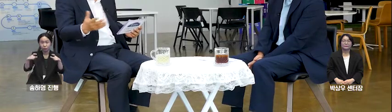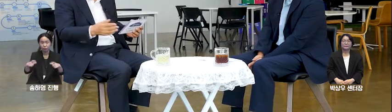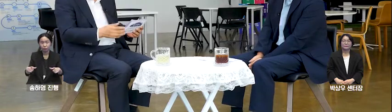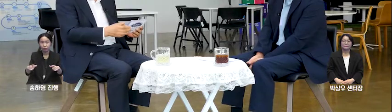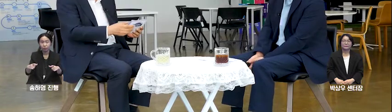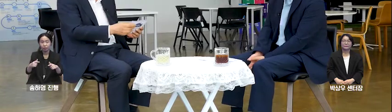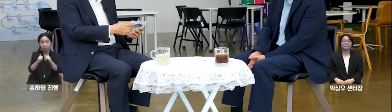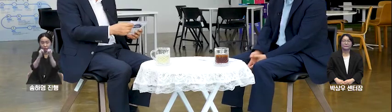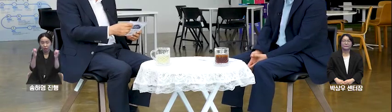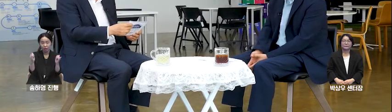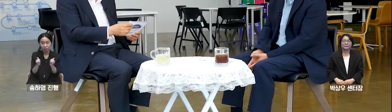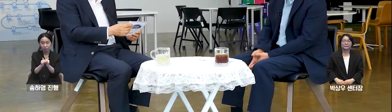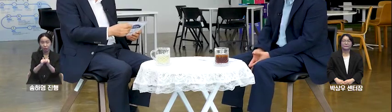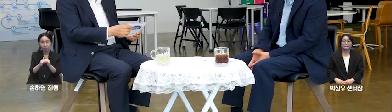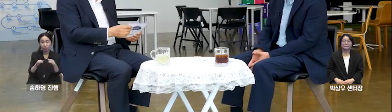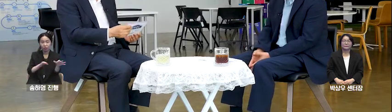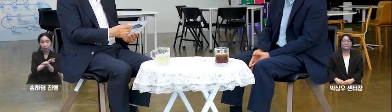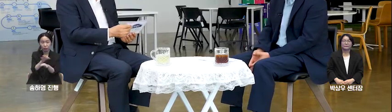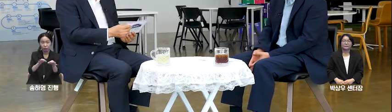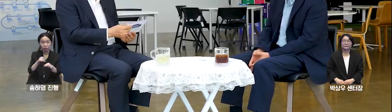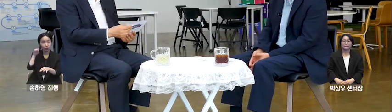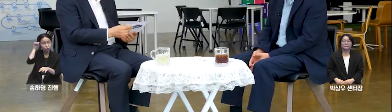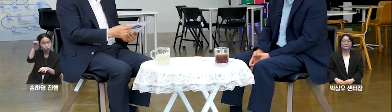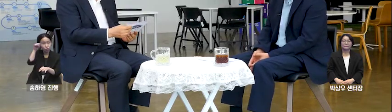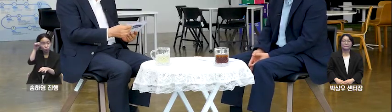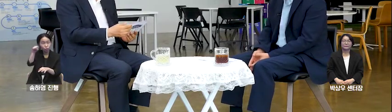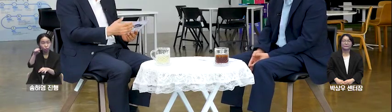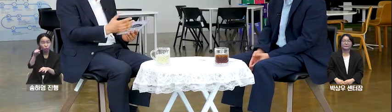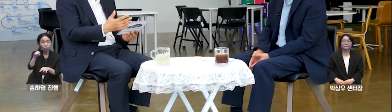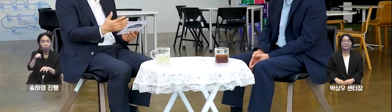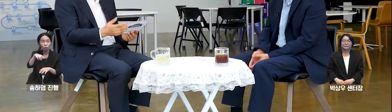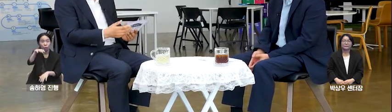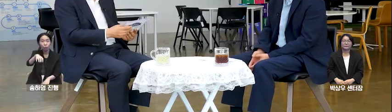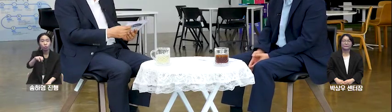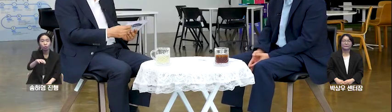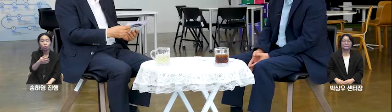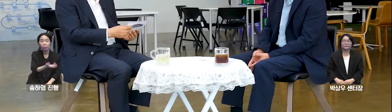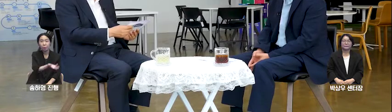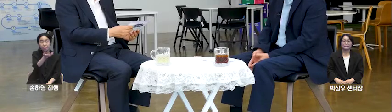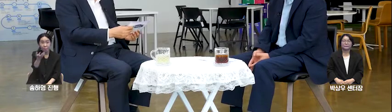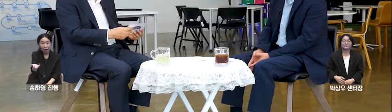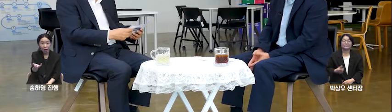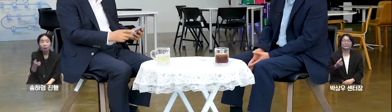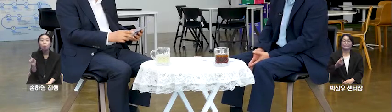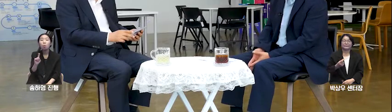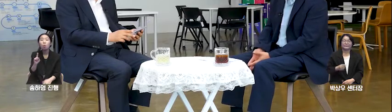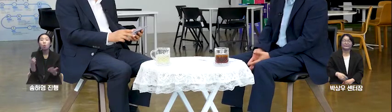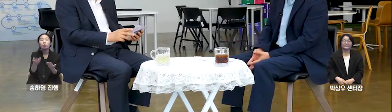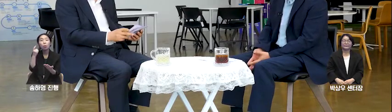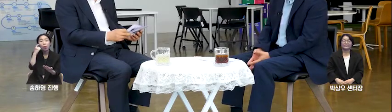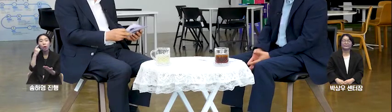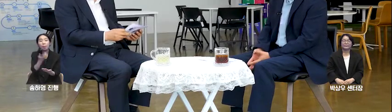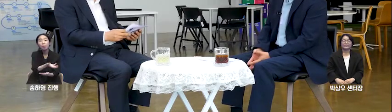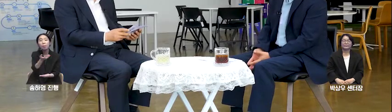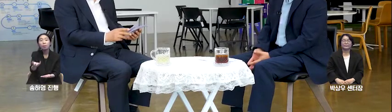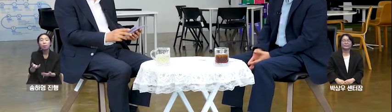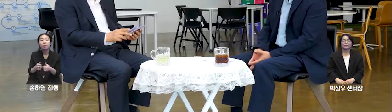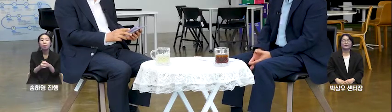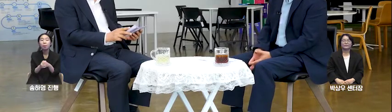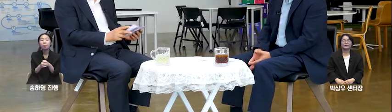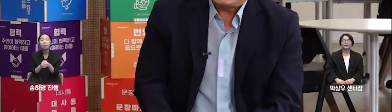순간 충청남도 사회적 경제운동으로 그 자리를 옮기셨어요? 네. 아니, 어떤 일 때문에